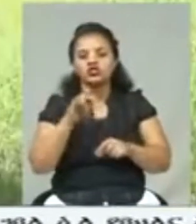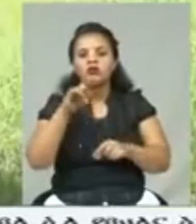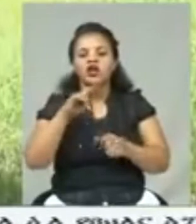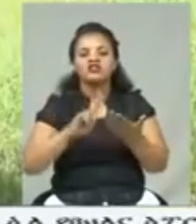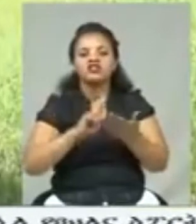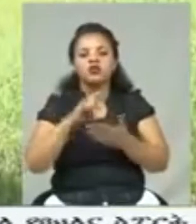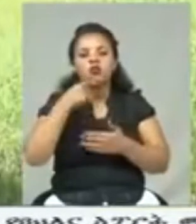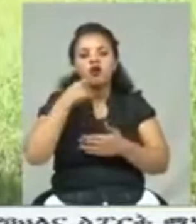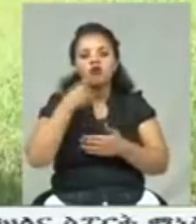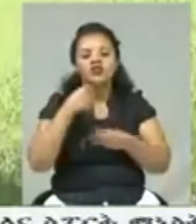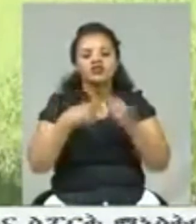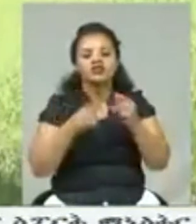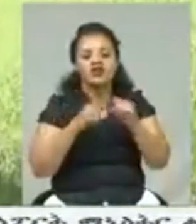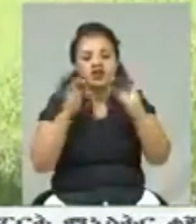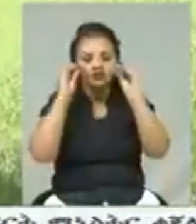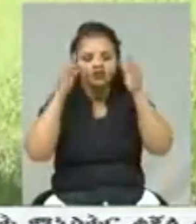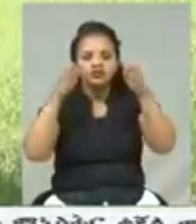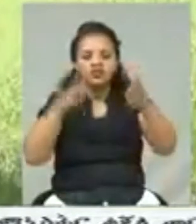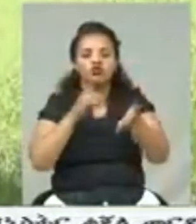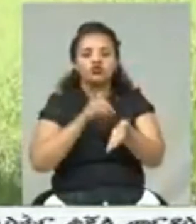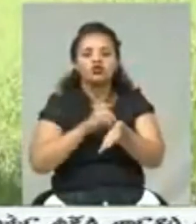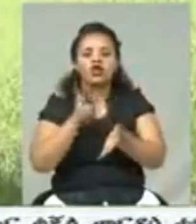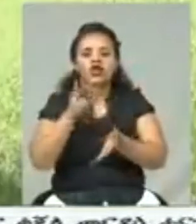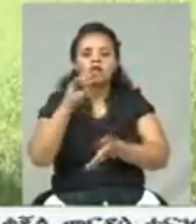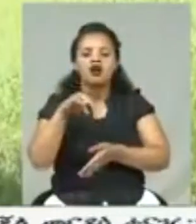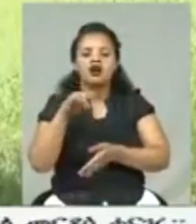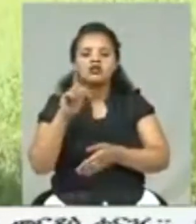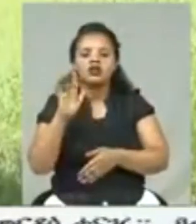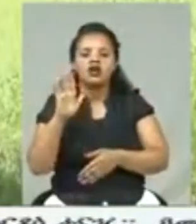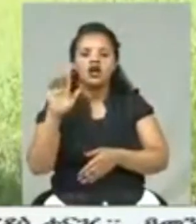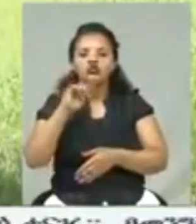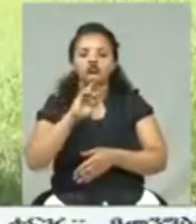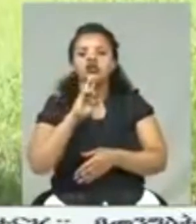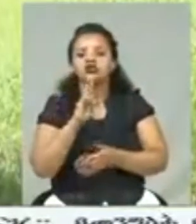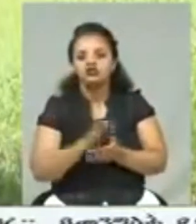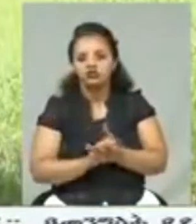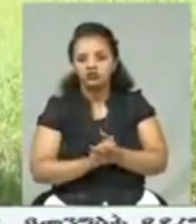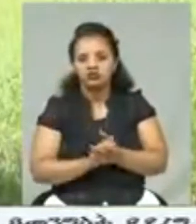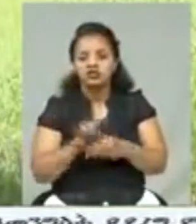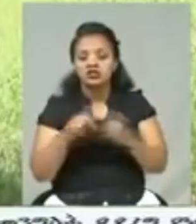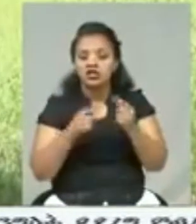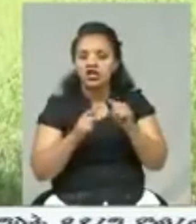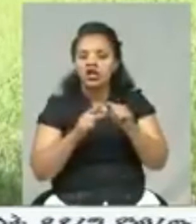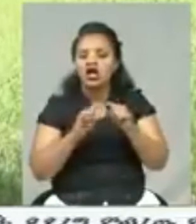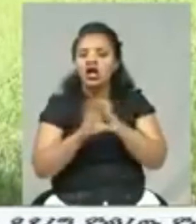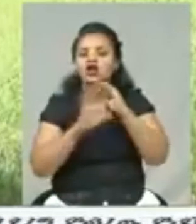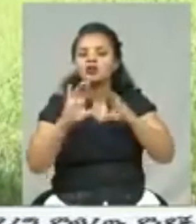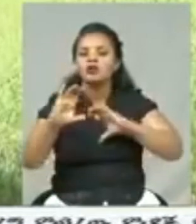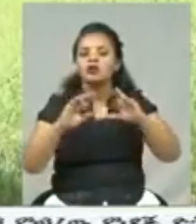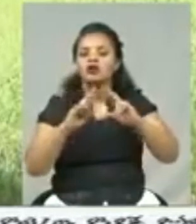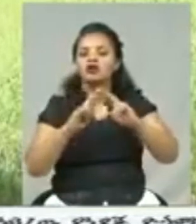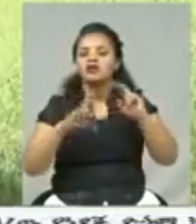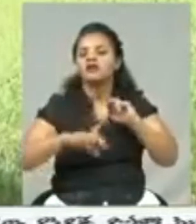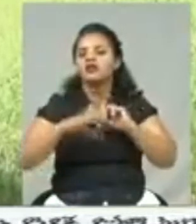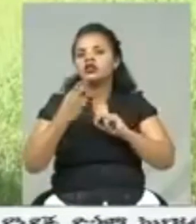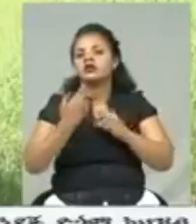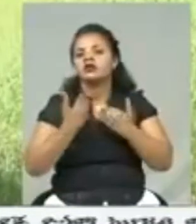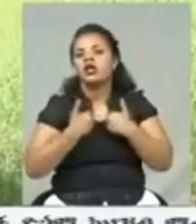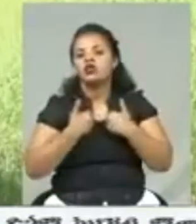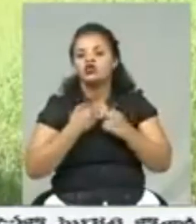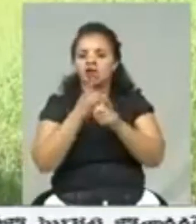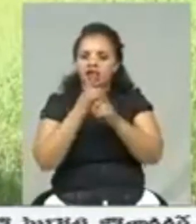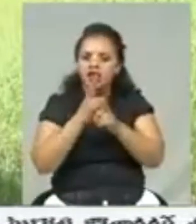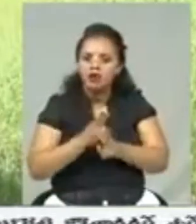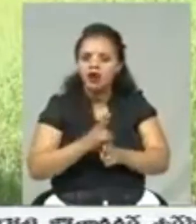ዩኒቨርሲቲ የቋንቋና ስነ ቃል መምህር ዶክተር ለማ ንጋቱ ናቸው። ስነ ቃል ለሀገራዊ መግባባት በጣም ከፍተኛ ጠቀሜታ አለው።